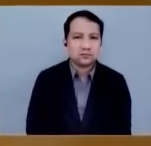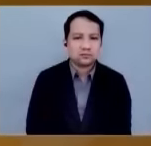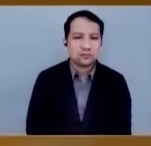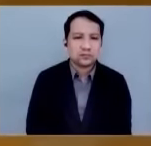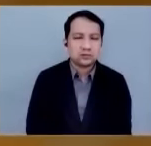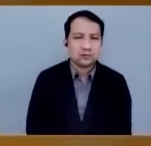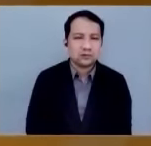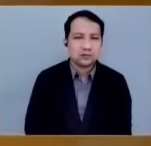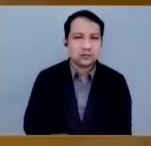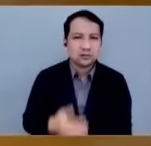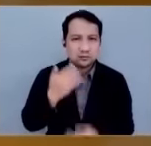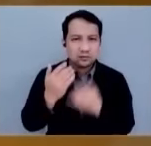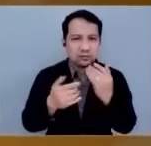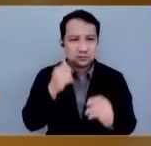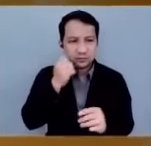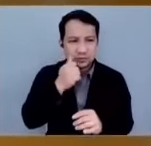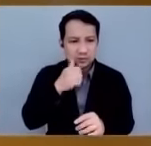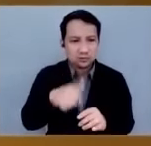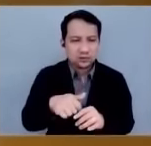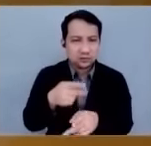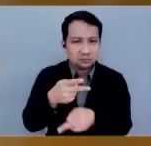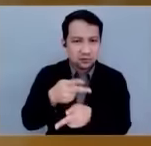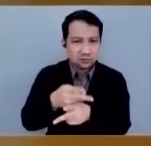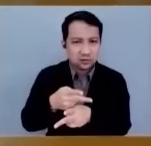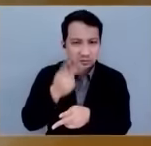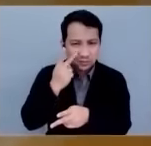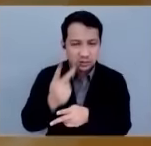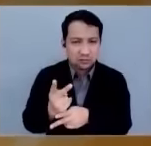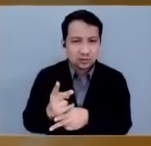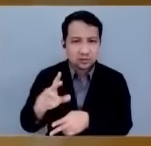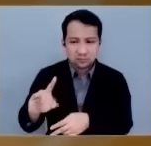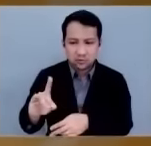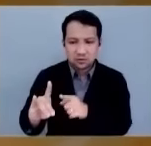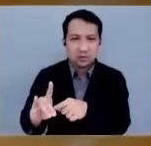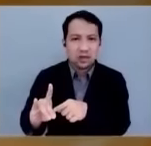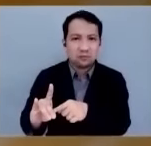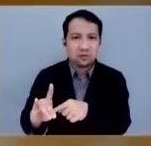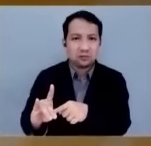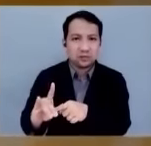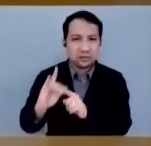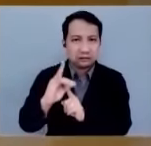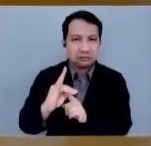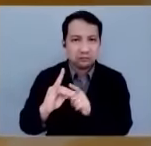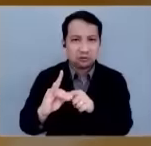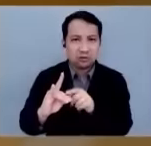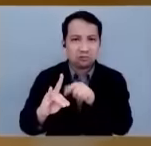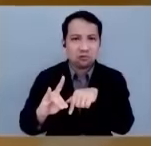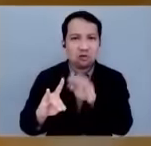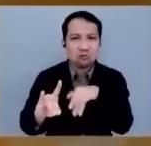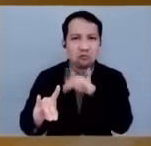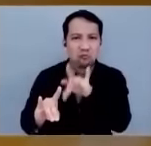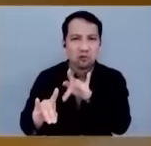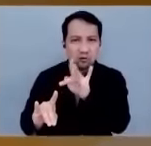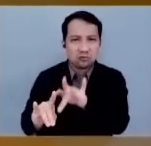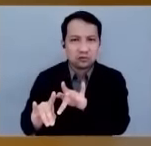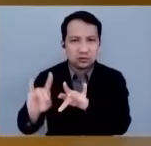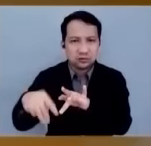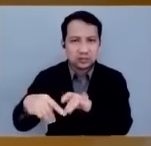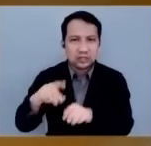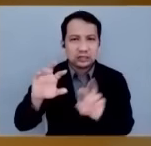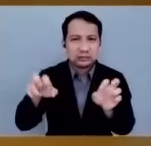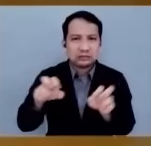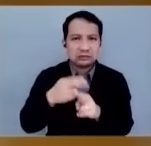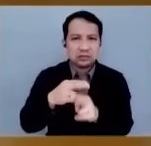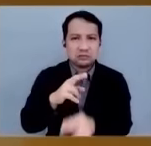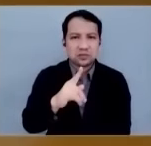Napahagulhol ang babaeng fur parent nang makita niya ang kalunos-lunos na sinapit ng golden retriever niyang si Kilua. Nadatnan